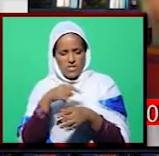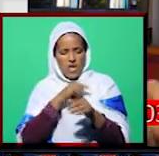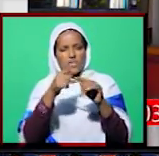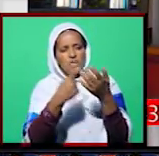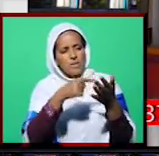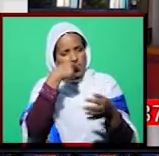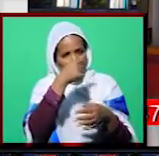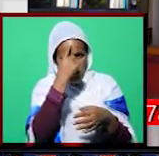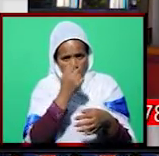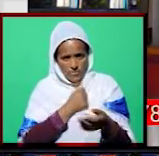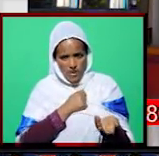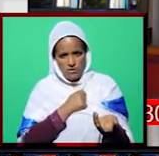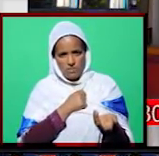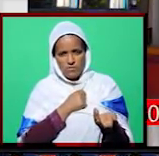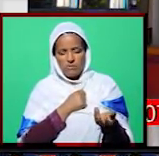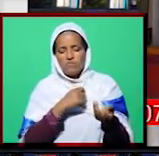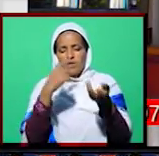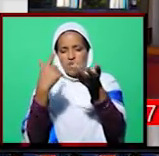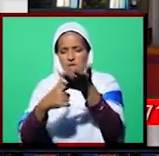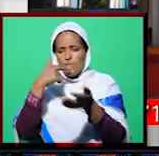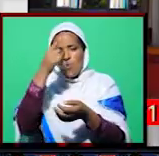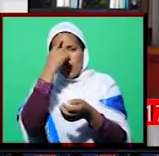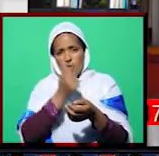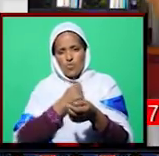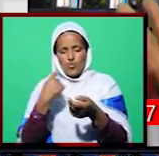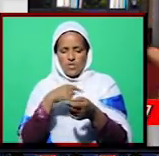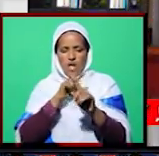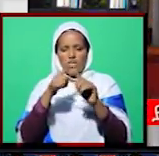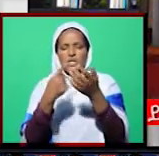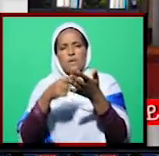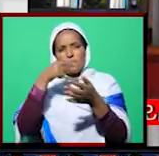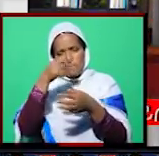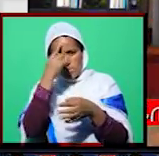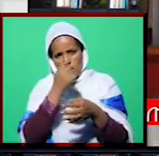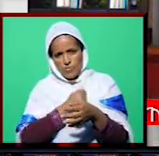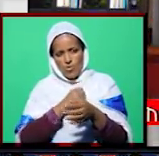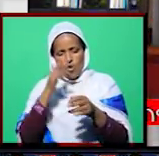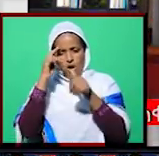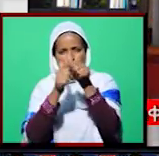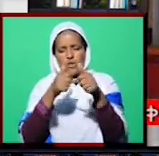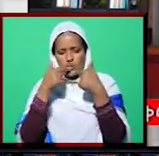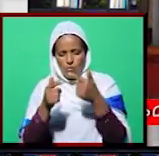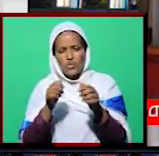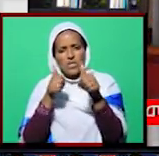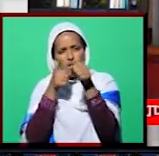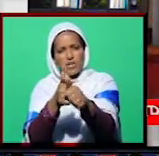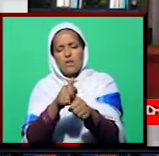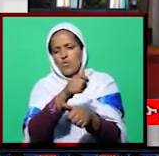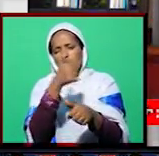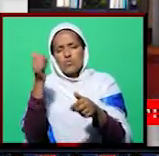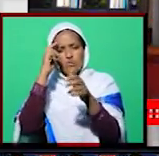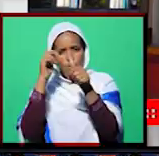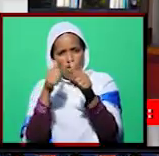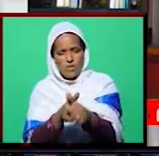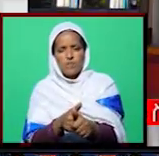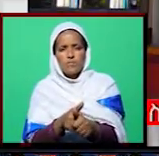እገሌ እንዲህ ብሎ ነበረ፣ እኛ ግን እንዲህ ብለን ነው የምናምነው። እስማኤላውያን እንደዚህ ብለው ያምናሉ፣ እኛ ግን እንዲህ ብለን ነው የምናምነው። እኛ ሐዋርያት ያሉን እንከተላለን